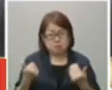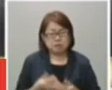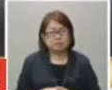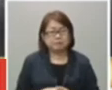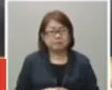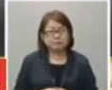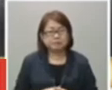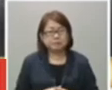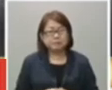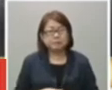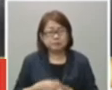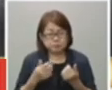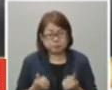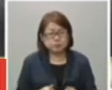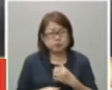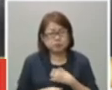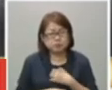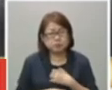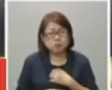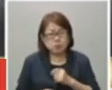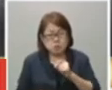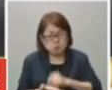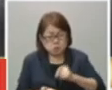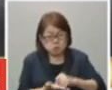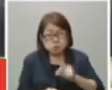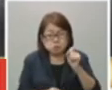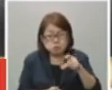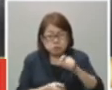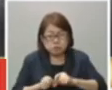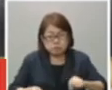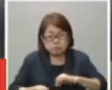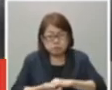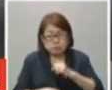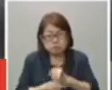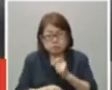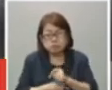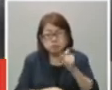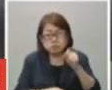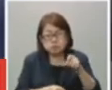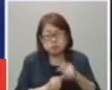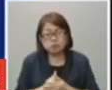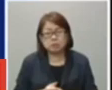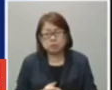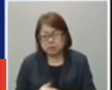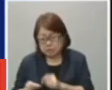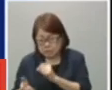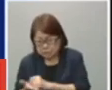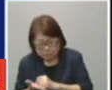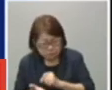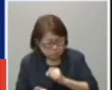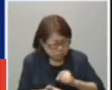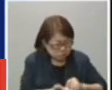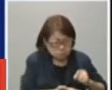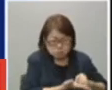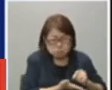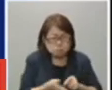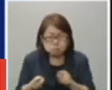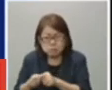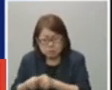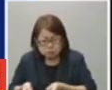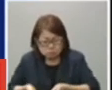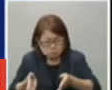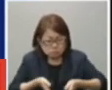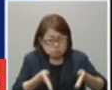ดังนั้นการเร่งรีบเซ็นสัญญารถไฟฟ้าเนี่ยนะครับในเวลาใกล้เคียงกันเกือบเสียบสาย